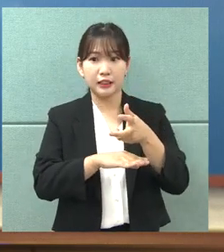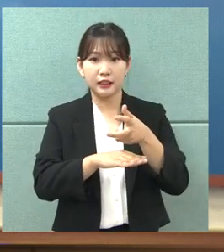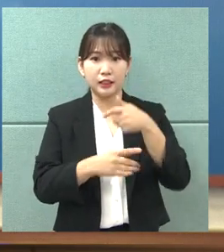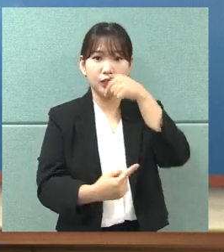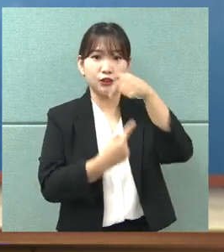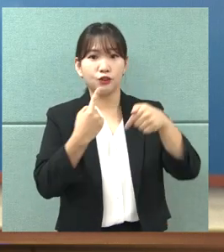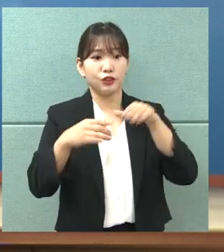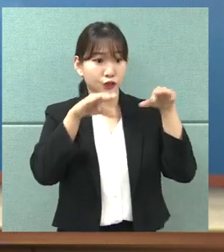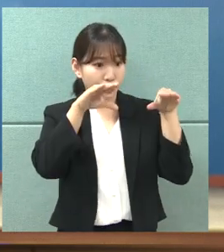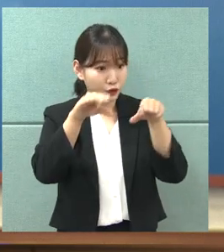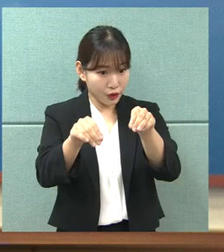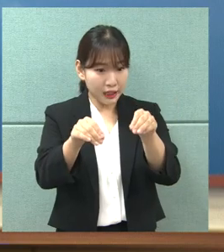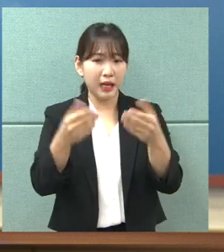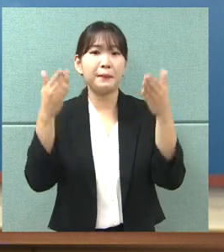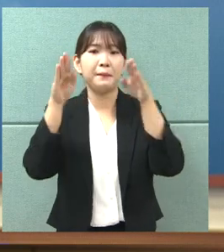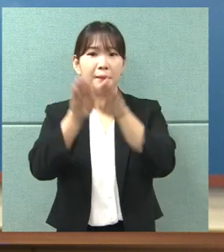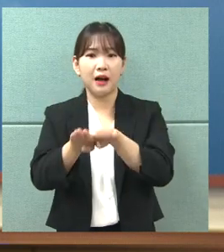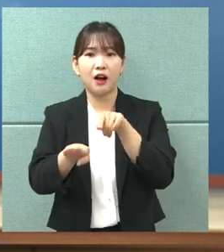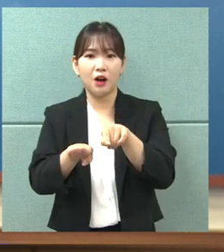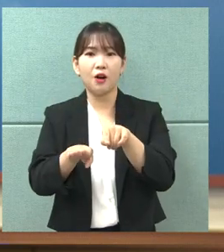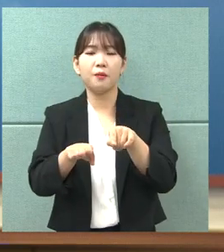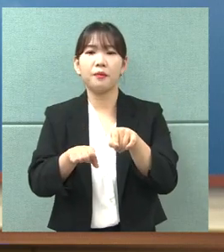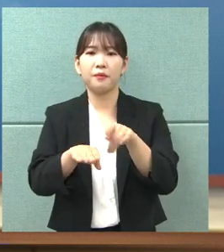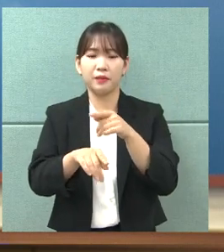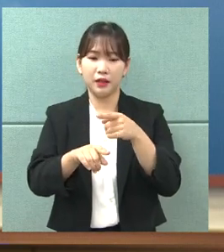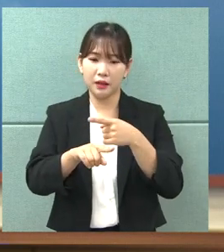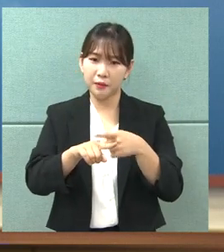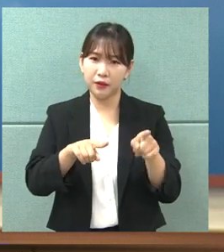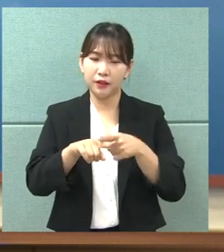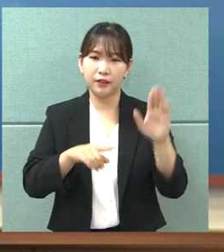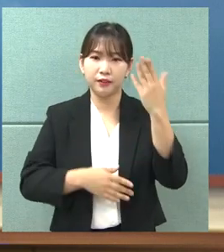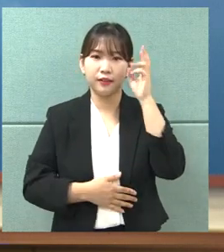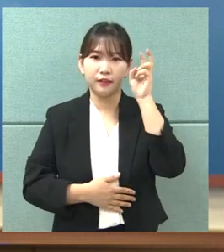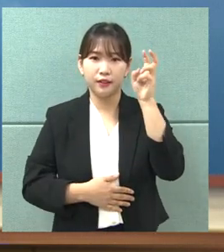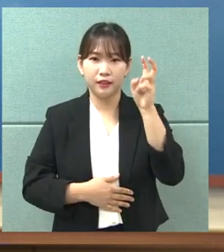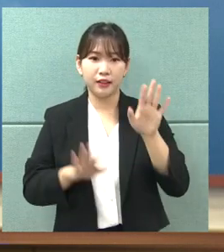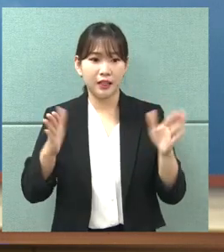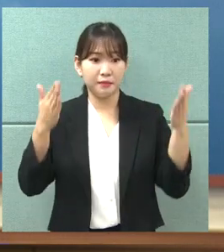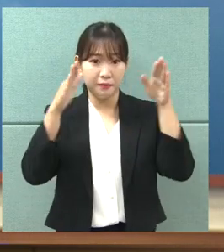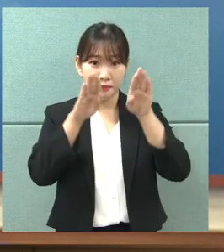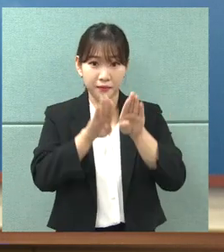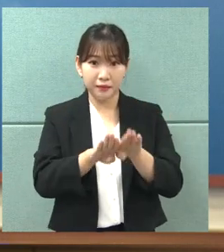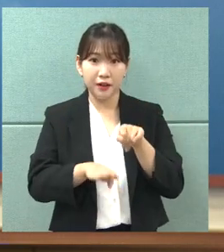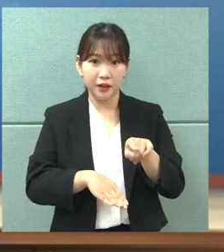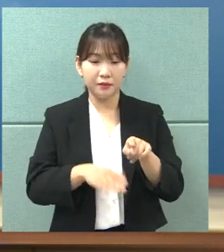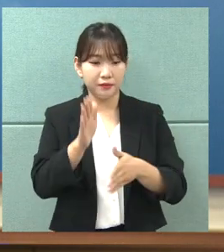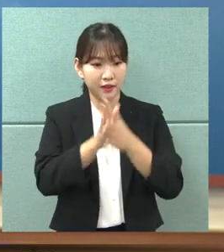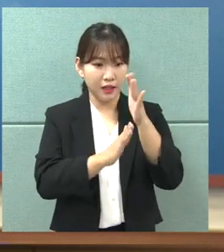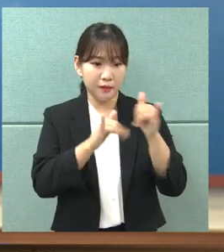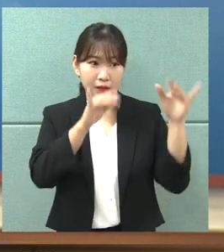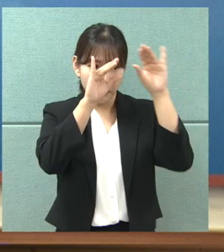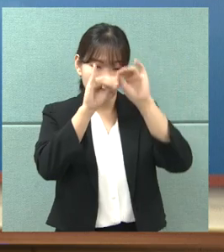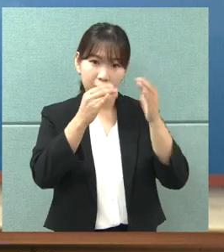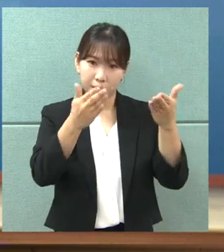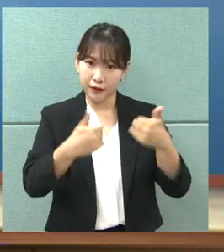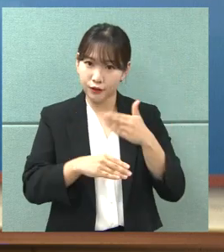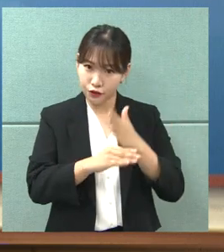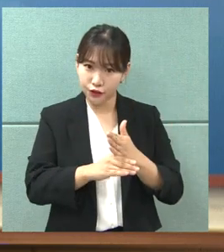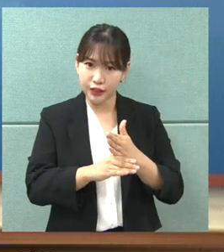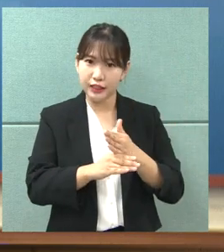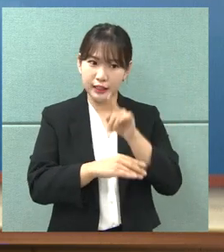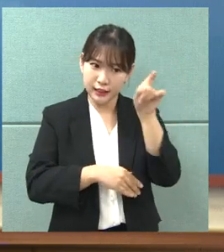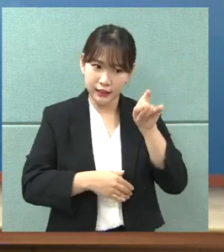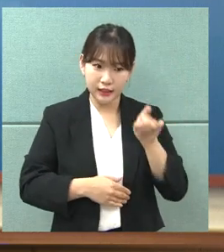운영 중단 타협으로 평가 받을 것입니다 이번 파업이 시민의 공감을 얻고 있는지